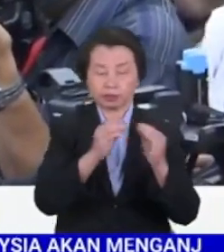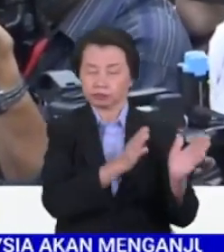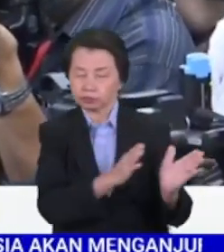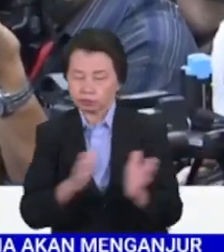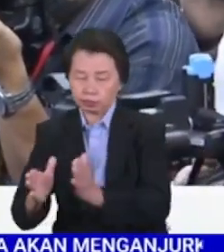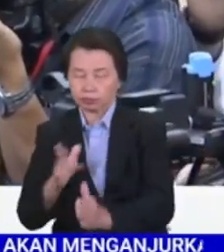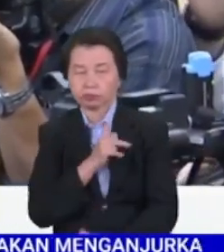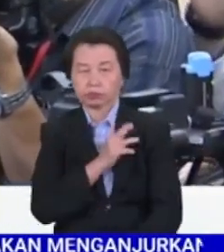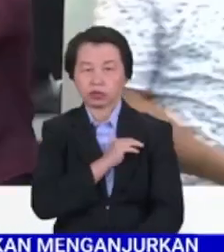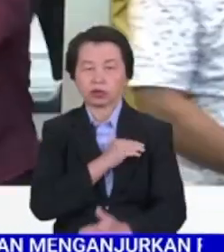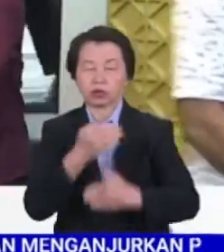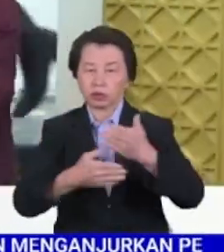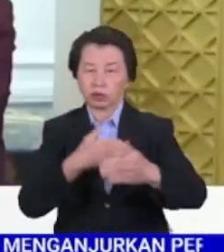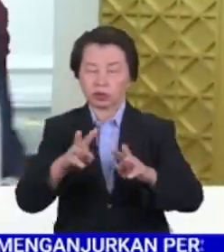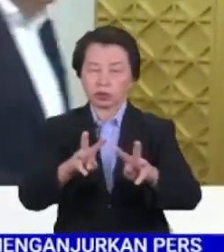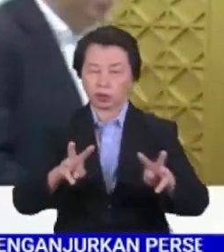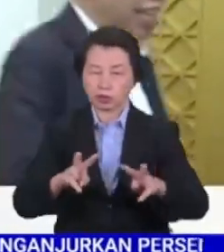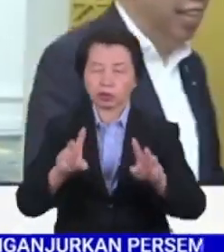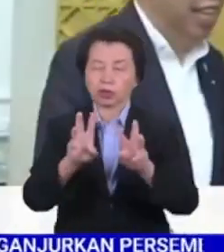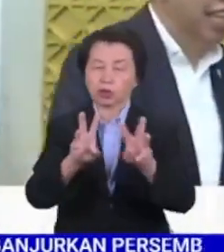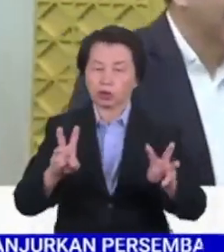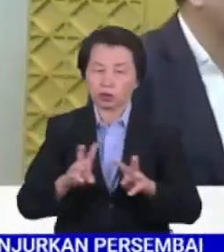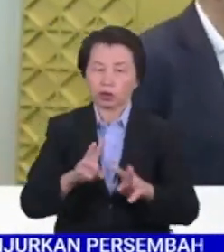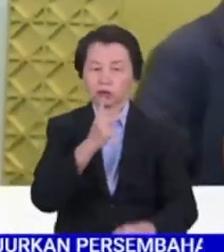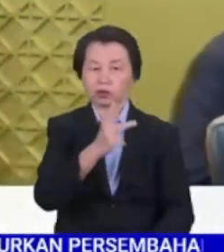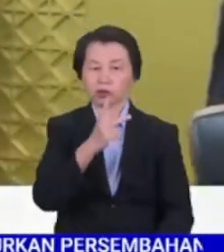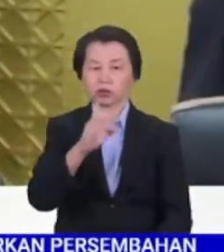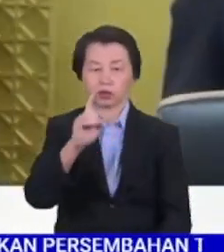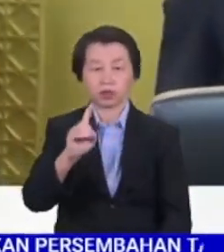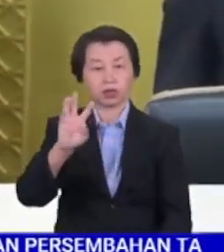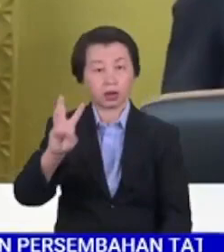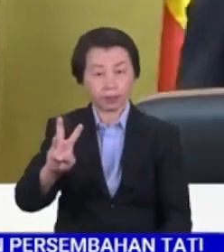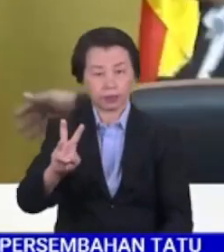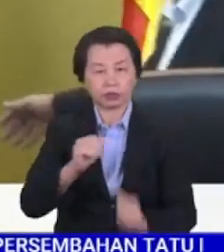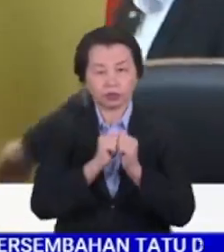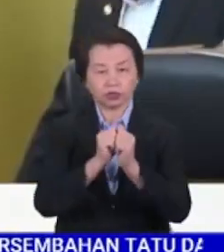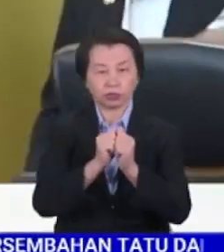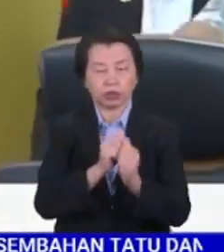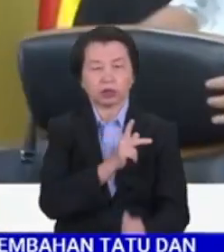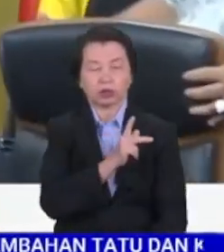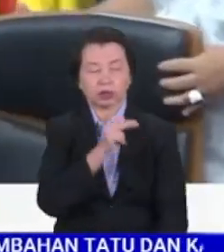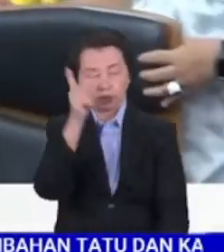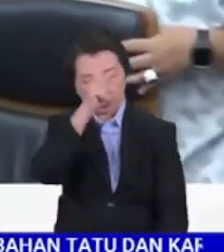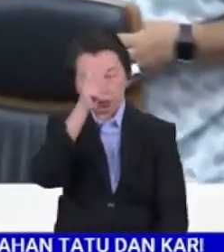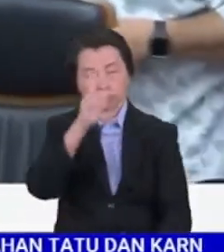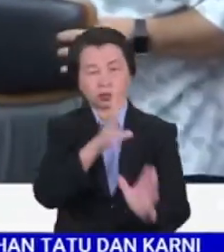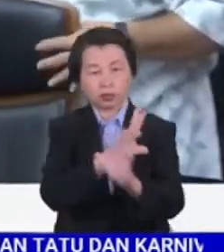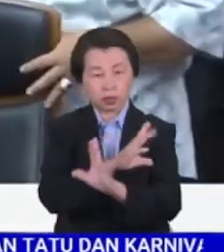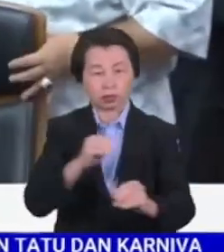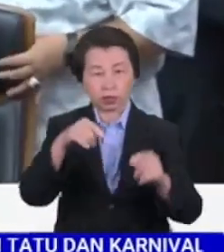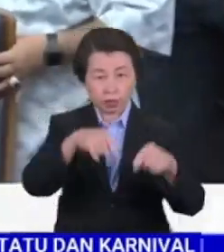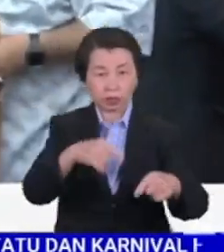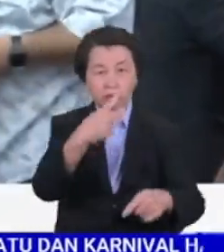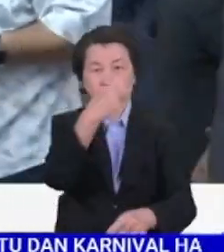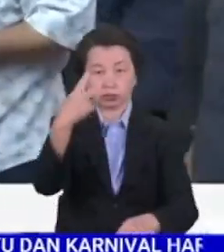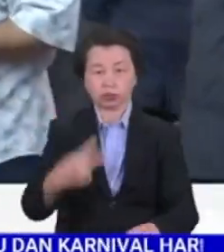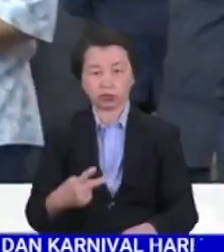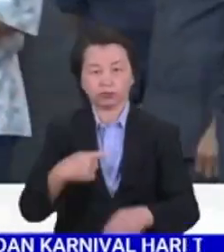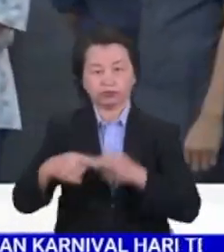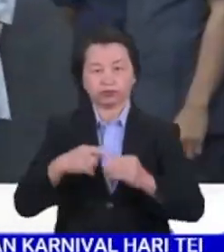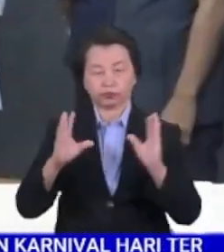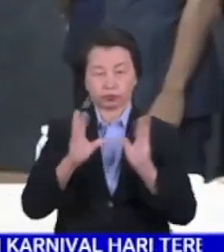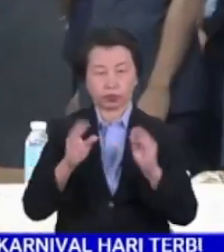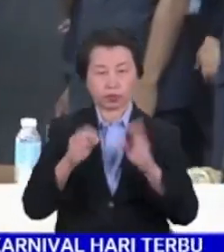penyelarasan Kementerian Kemajuan Desa dan Wilayah KKDW bersama Kerajaan Sarawak di Kuching. Berkaitan mesyuarat